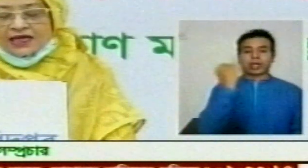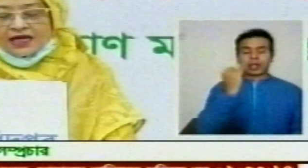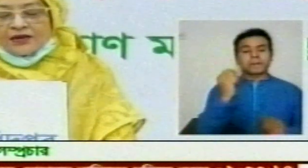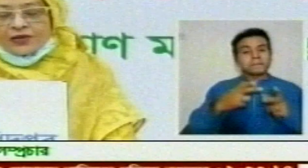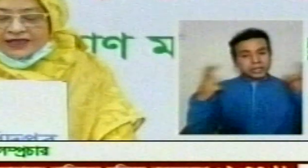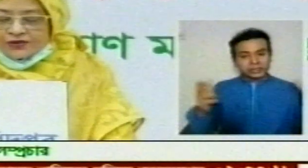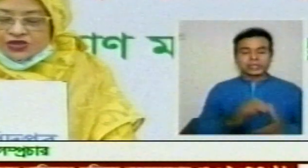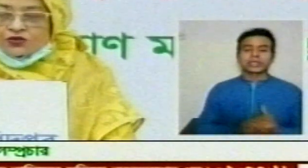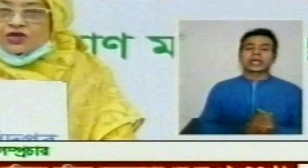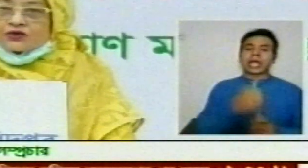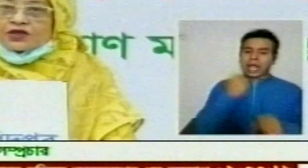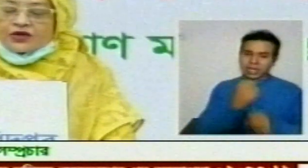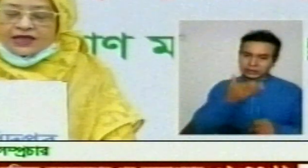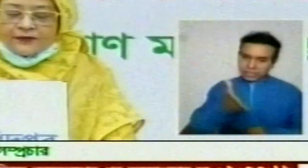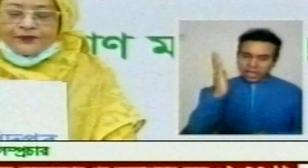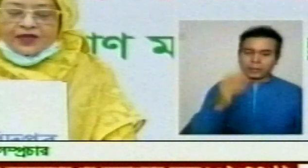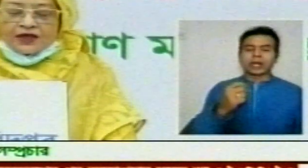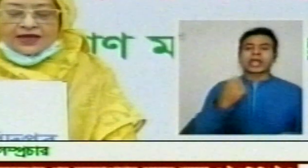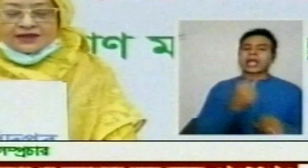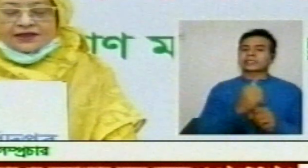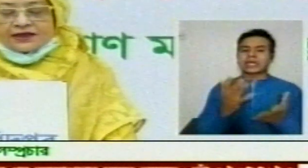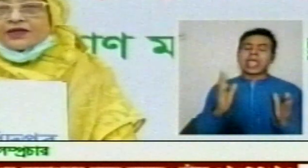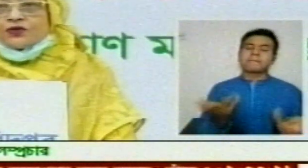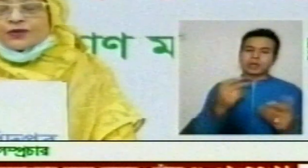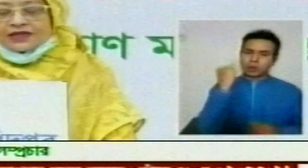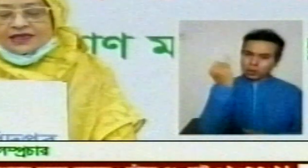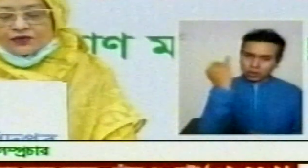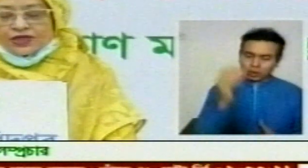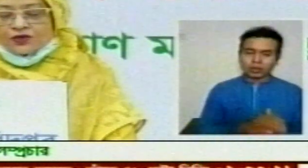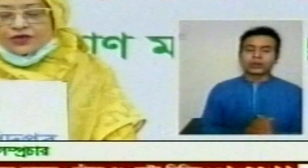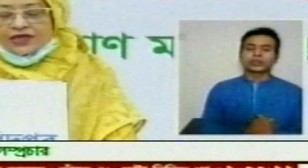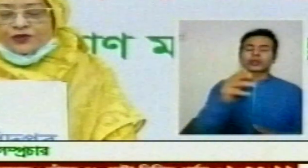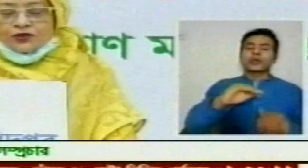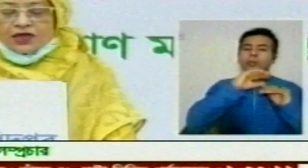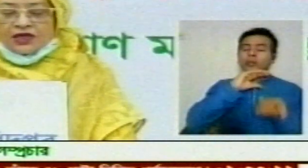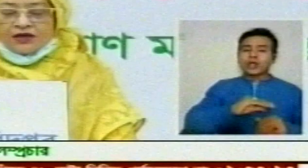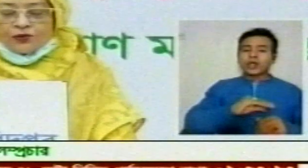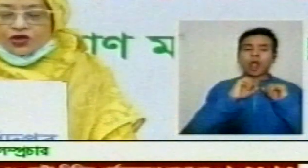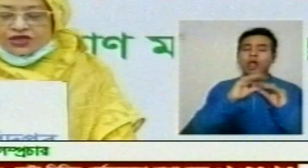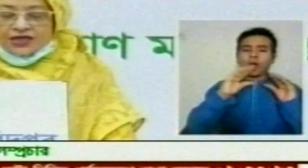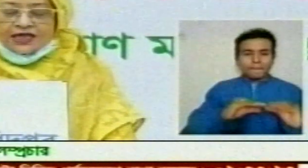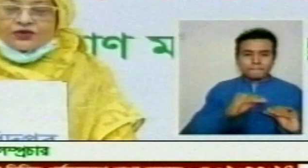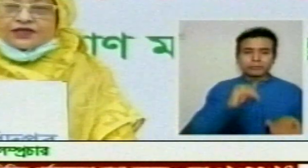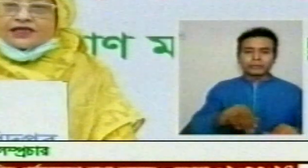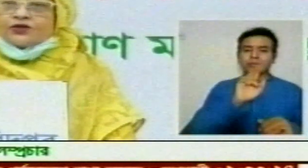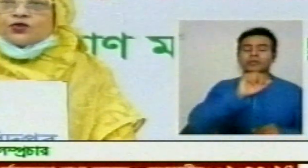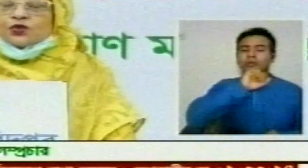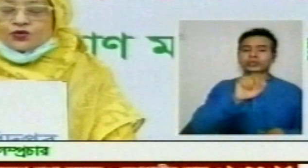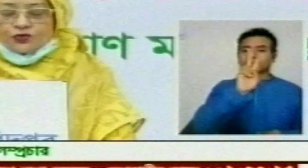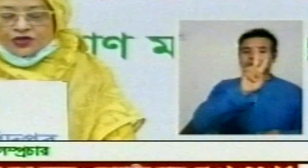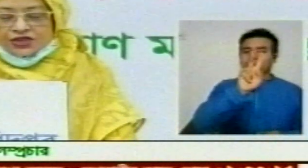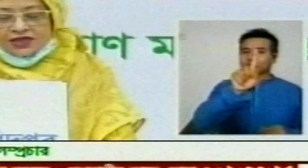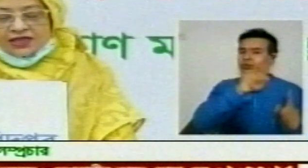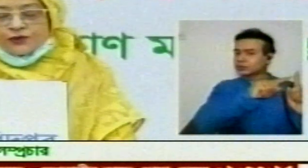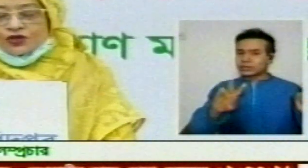থাকেন, বাইরে বেশি ঘোরাঘুরি করেন, কাজের ক্ষেত্রেই হোক বা যে কারণেই হোক, এবং বয়সের কারণে যেহেতু